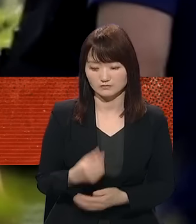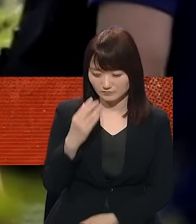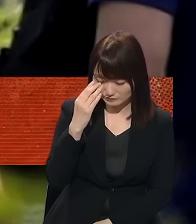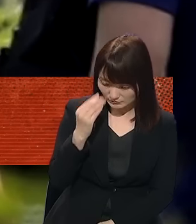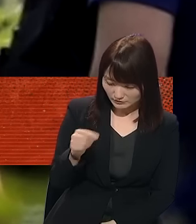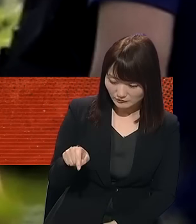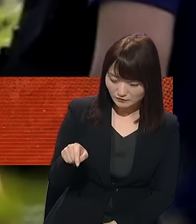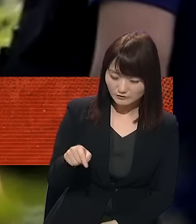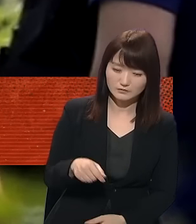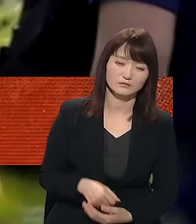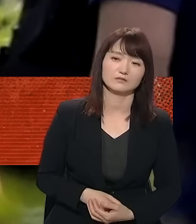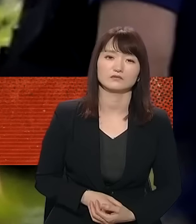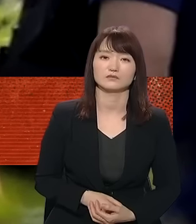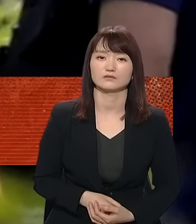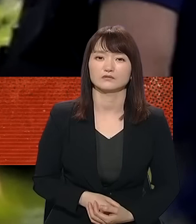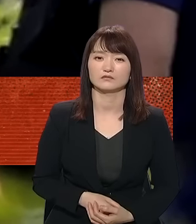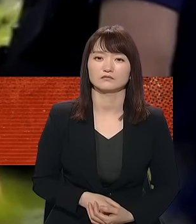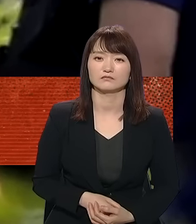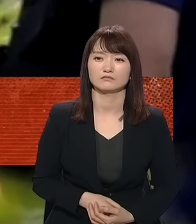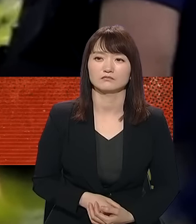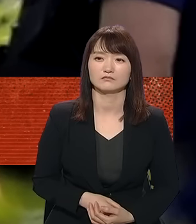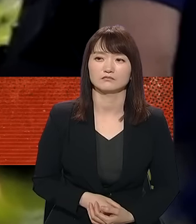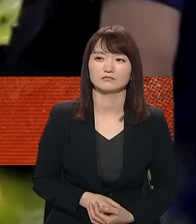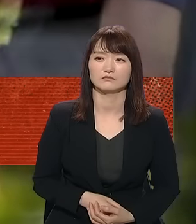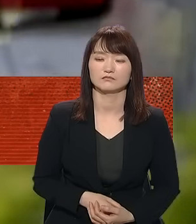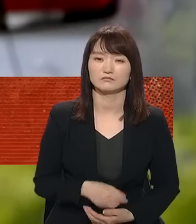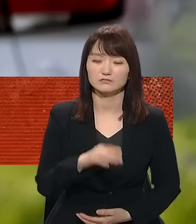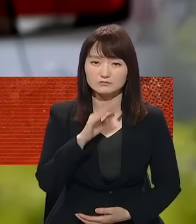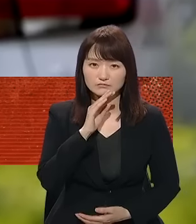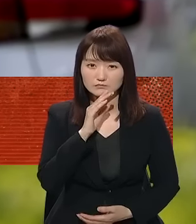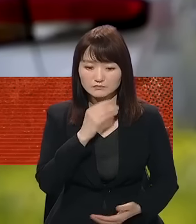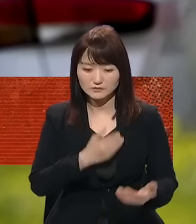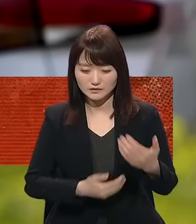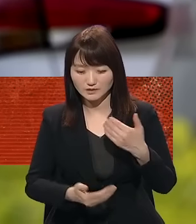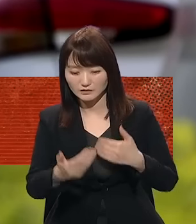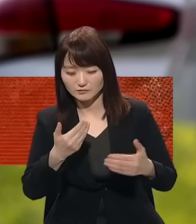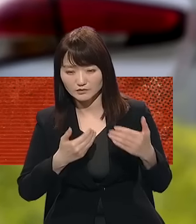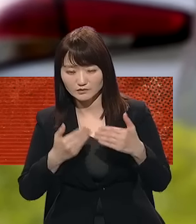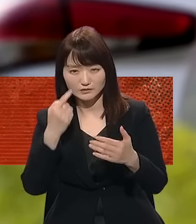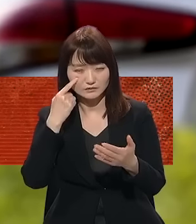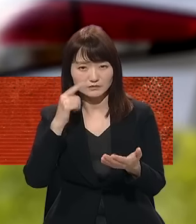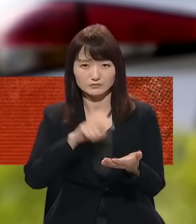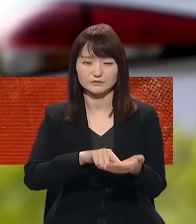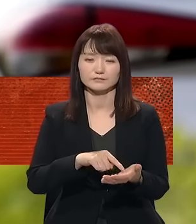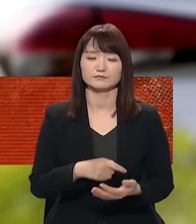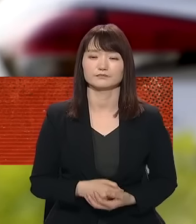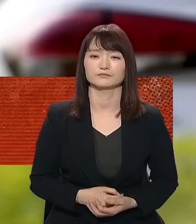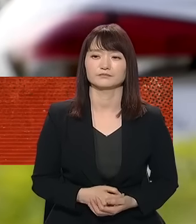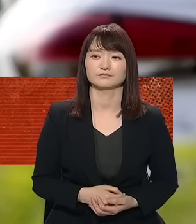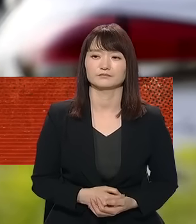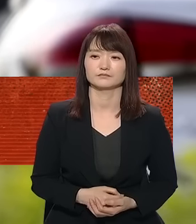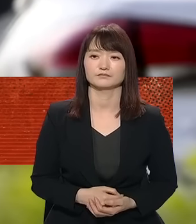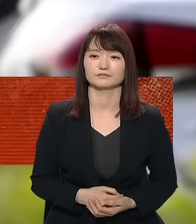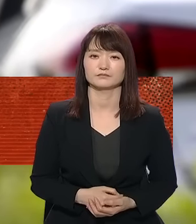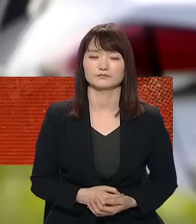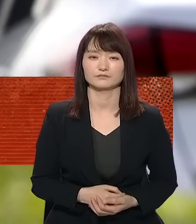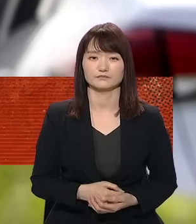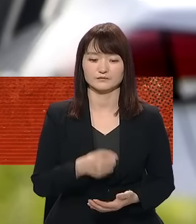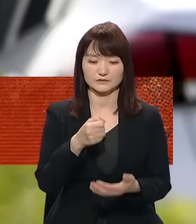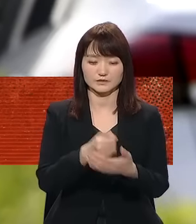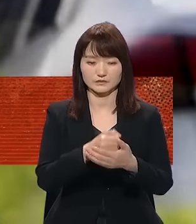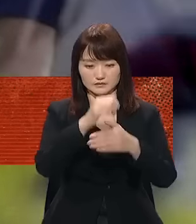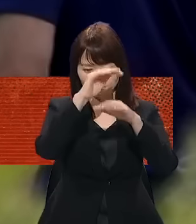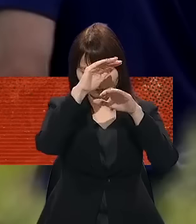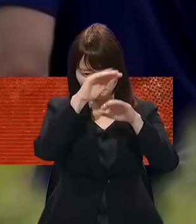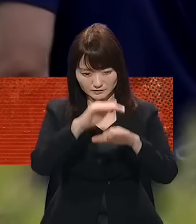지켜봤고 심지어는 어 실제로 가담을 했다는 사실이 밝혀졌습니다 실제 이제 판결문에 적힌 그